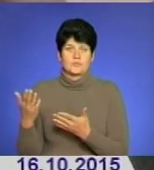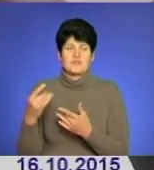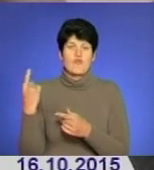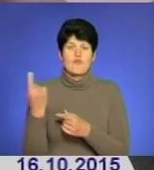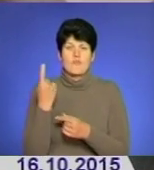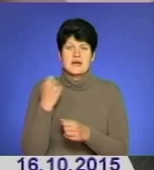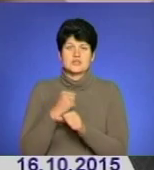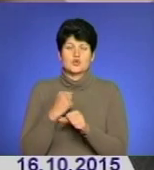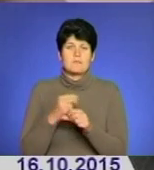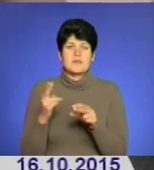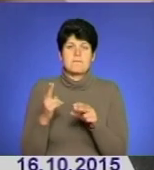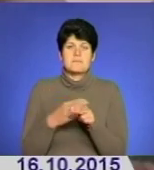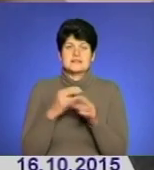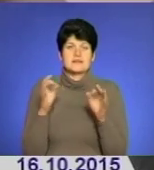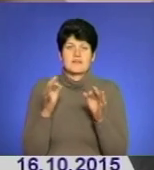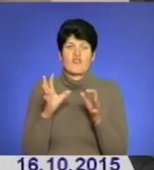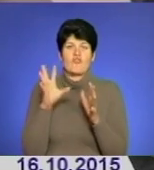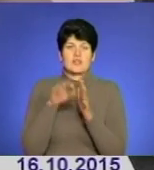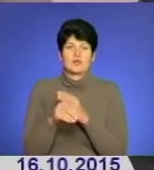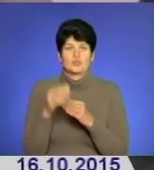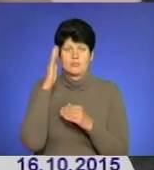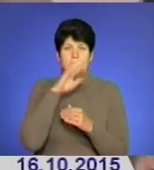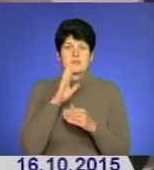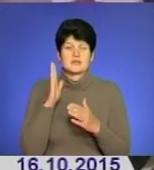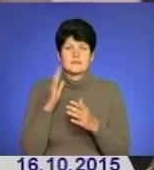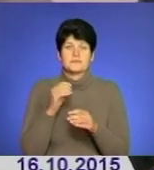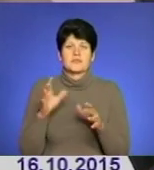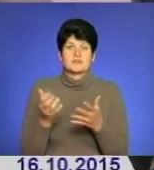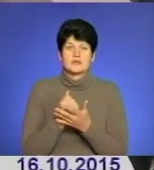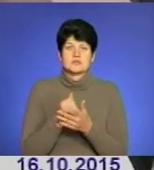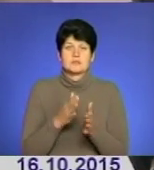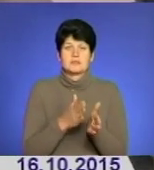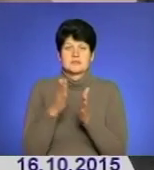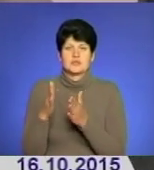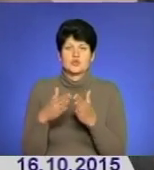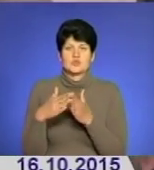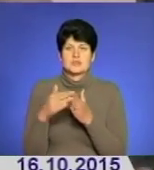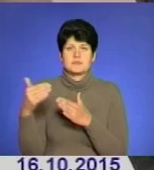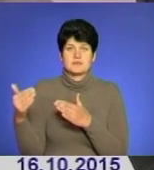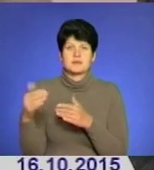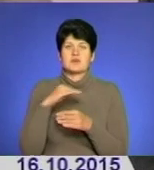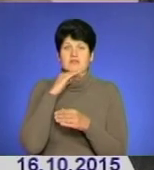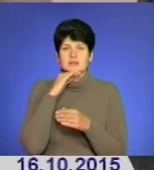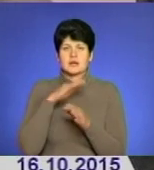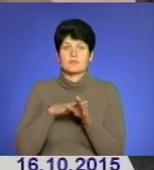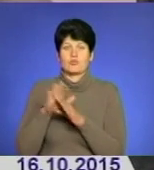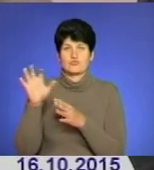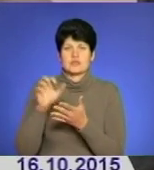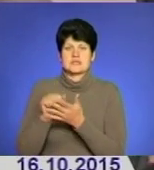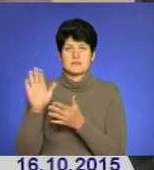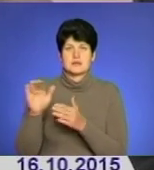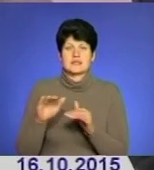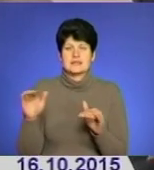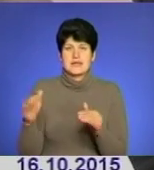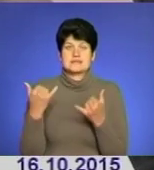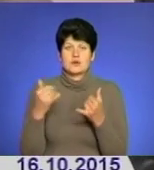вперше зроблений без жодного вкладу батьків. Нам вдалося перемістити станцію техніки в сусіднє приміщення, тобто їм вистачає місця повністю для заняття дітей. А